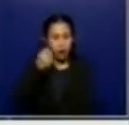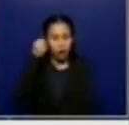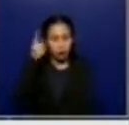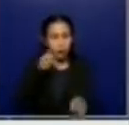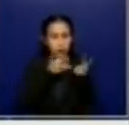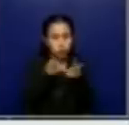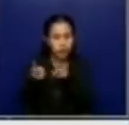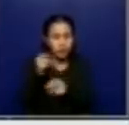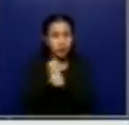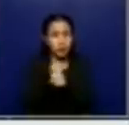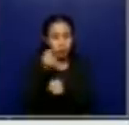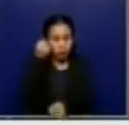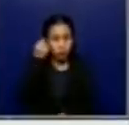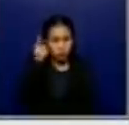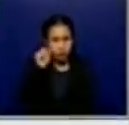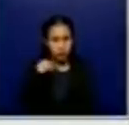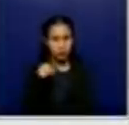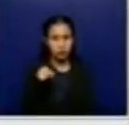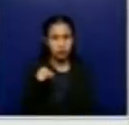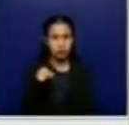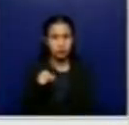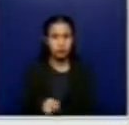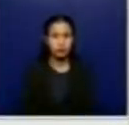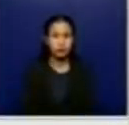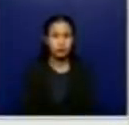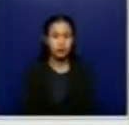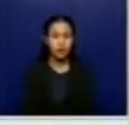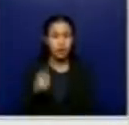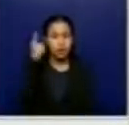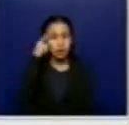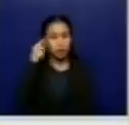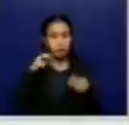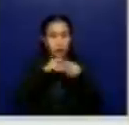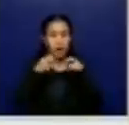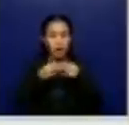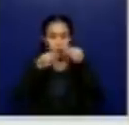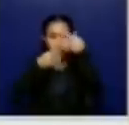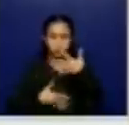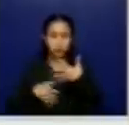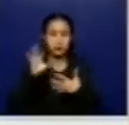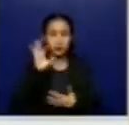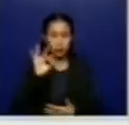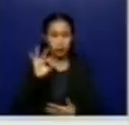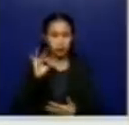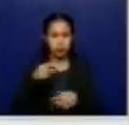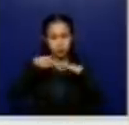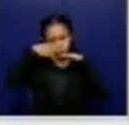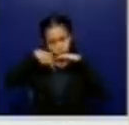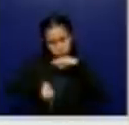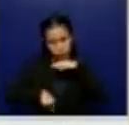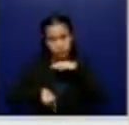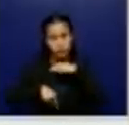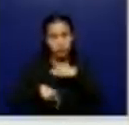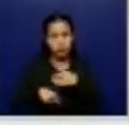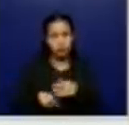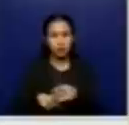การศึกษาของท่านท่านเอาข้อสังเกต9ข้อของท่านมาตอบโจทย์ว่านี่คือรากเหง้าของปัญหาไอ้ตัวรัฐธร